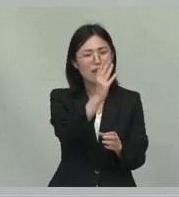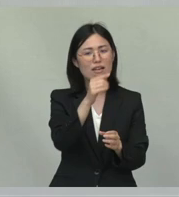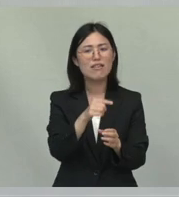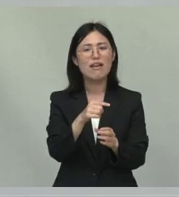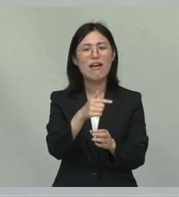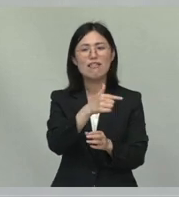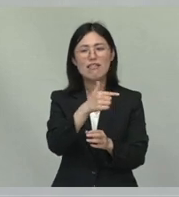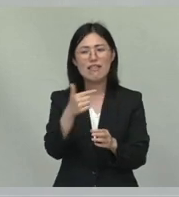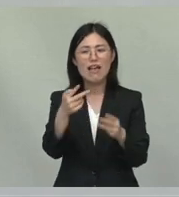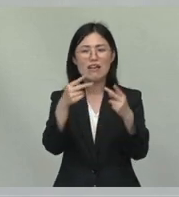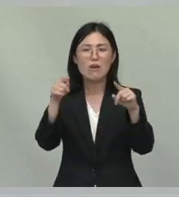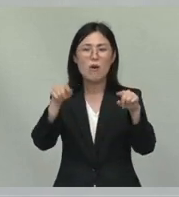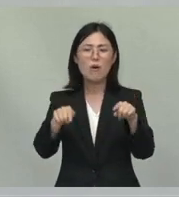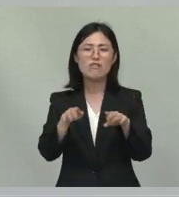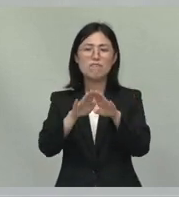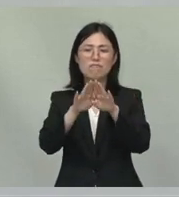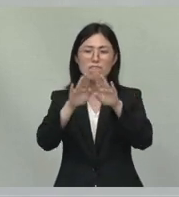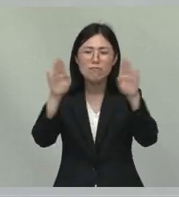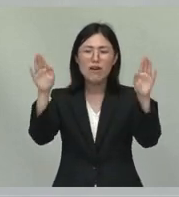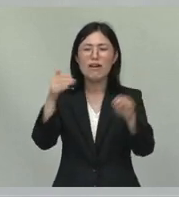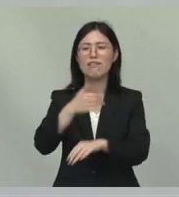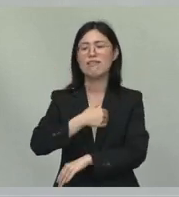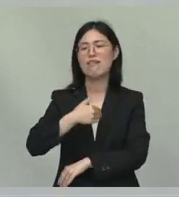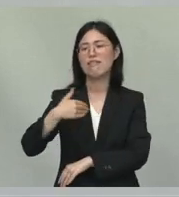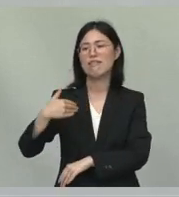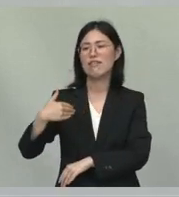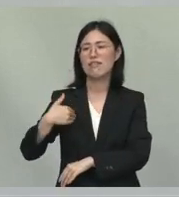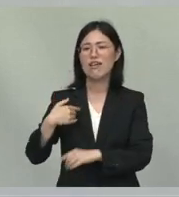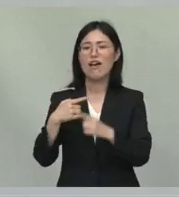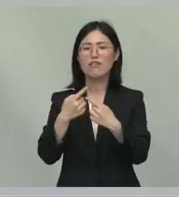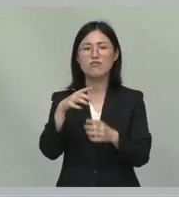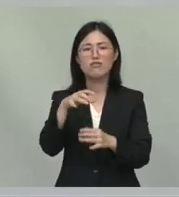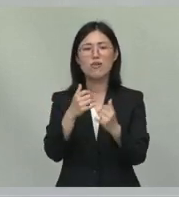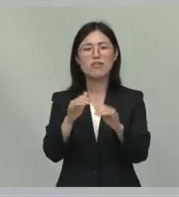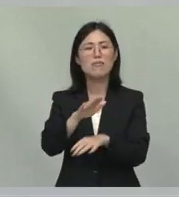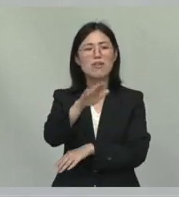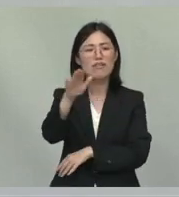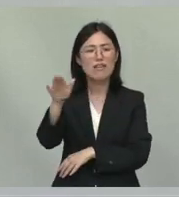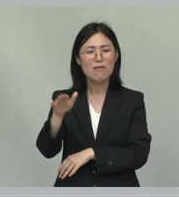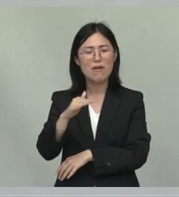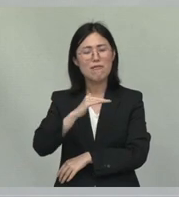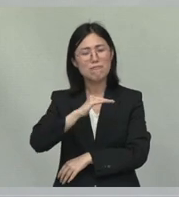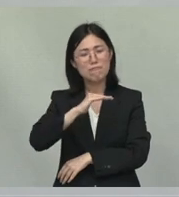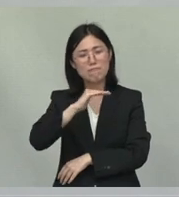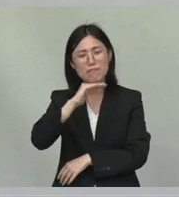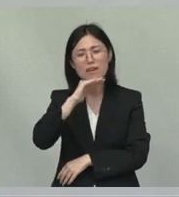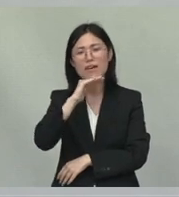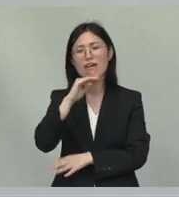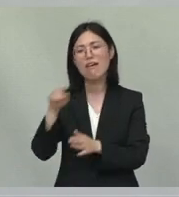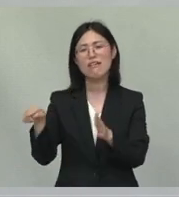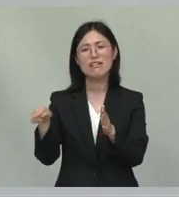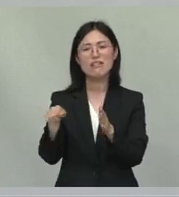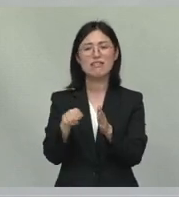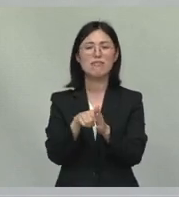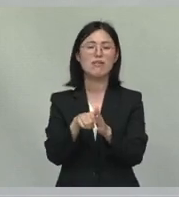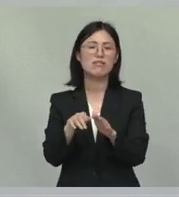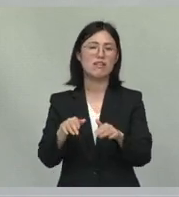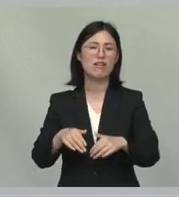にセレブレーションが開催されることを入所者の皆さんは心待ちにされておられました